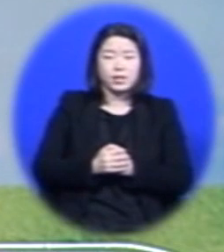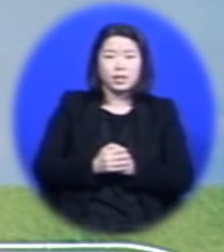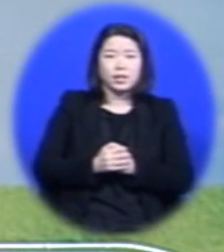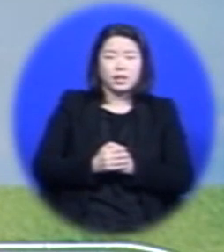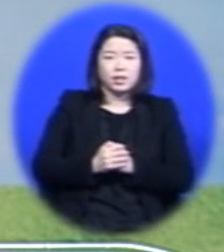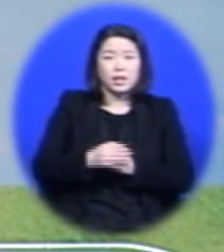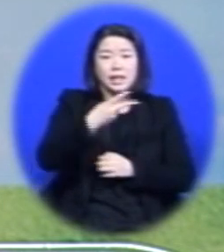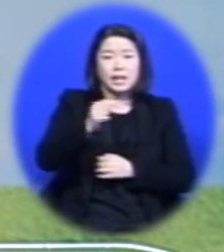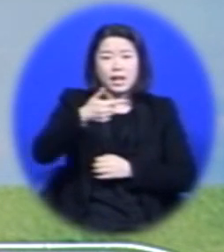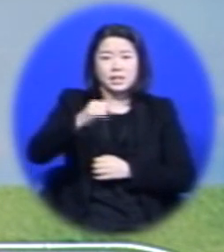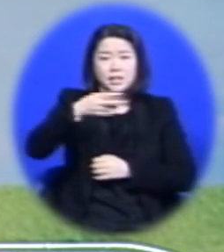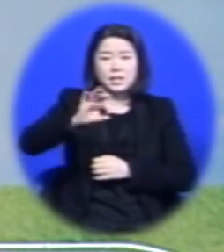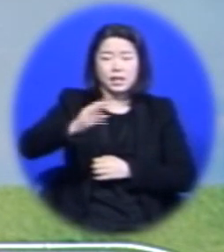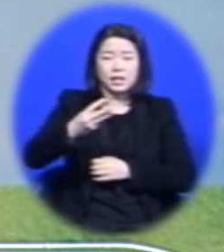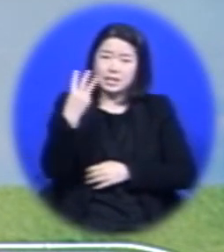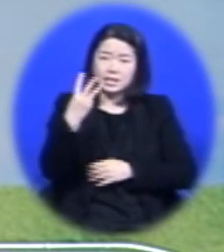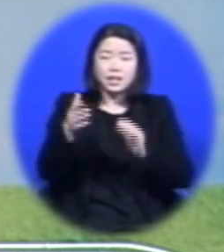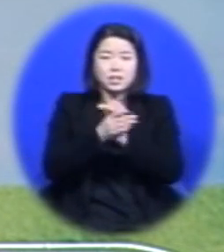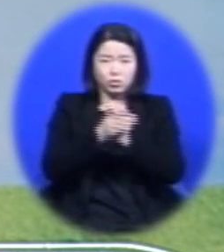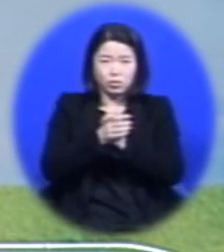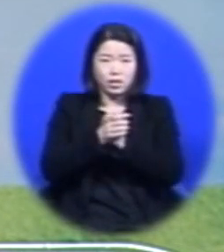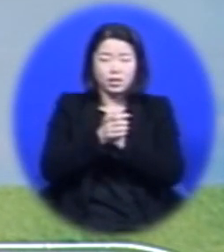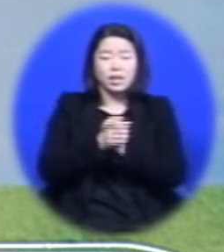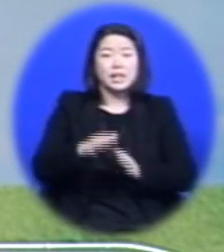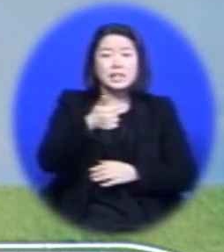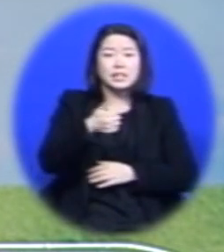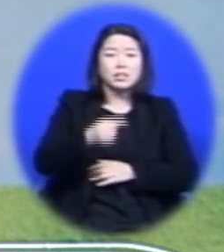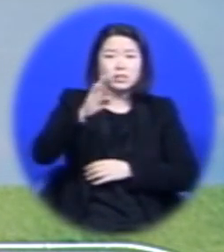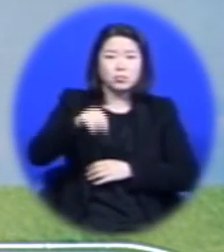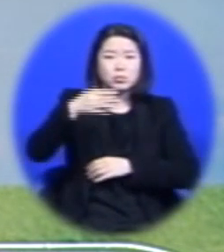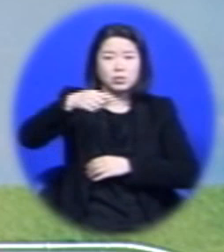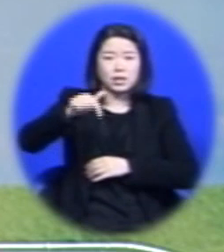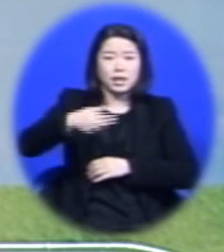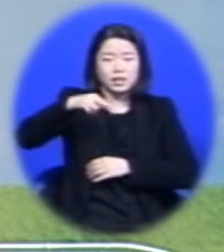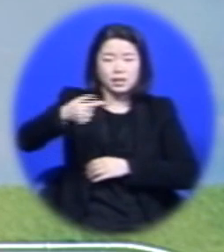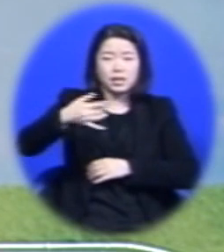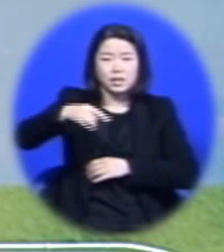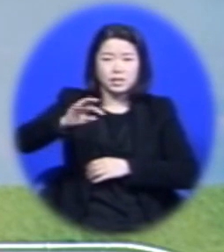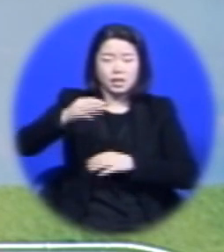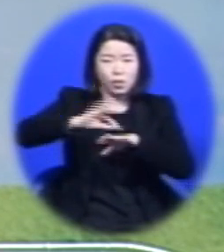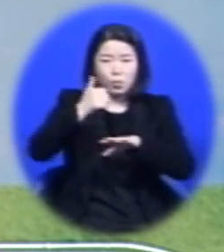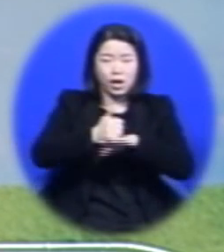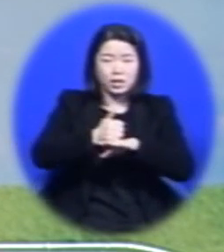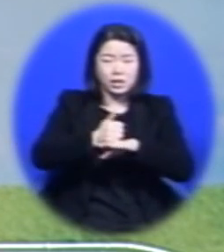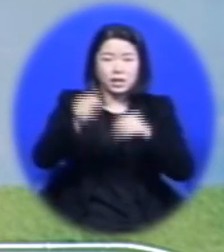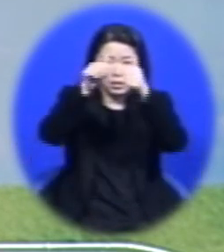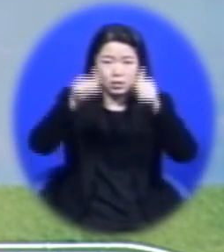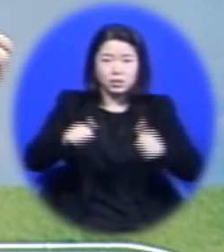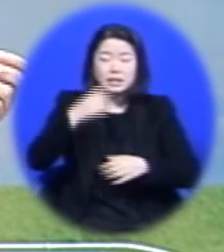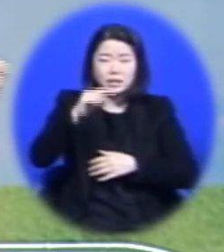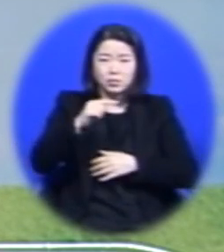다 렐의 3층 부가 그 느부갓네살 왕이 세운 금 신상에 저를 안 했습니다 그러면